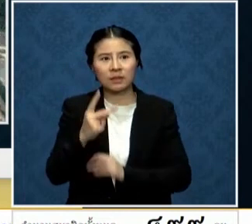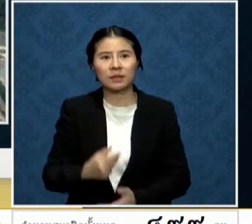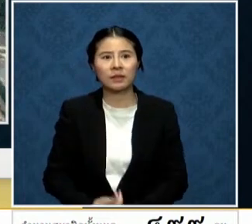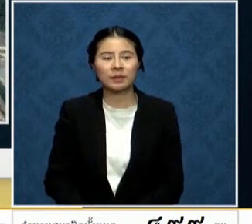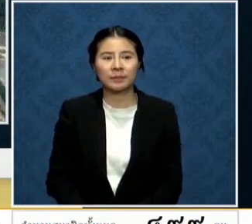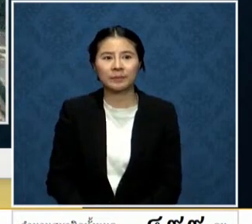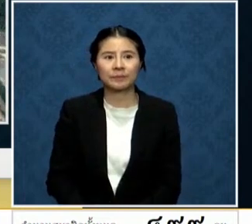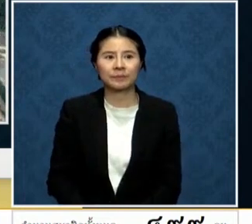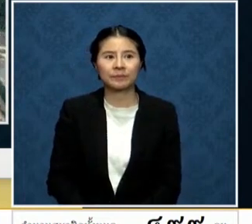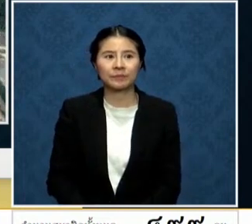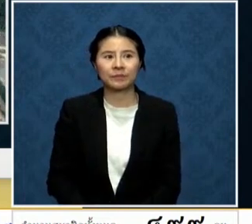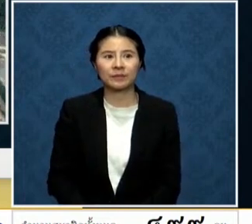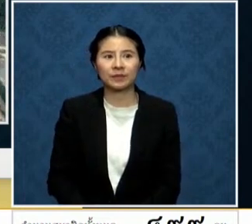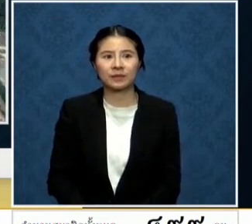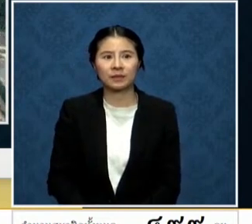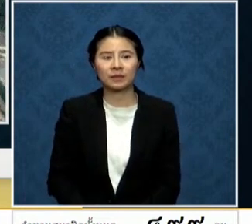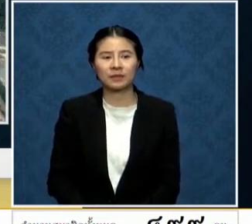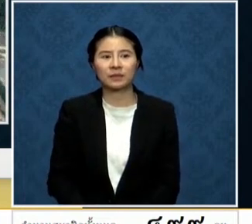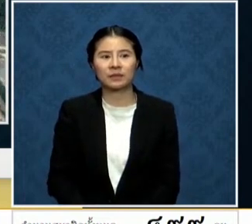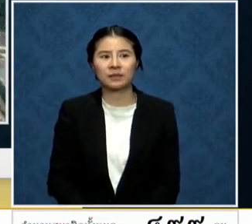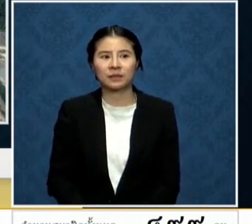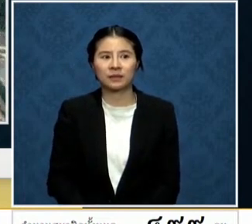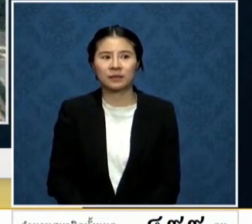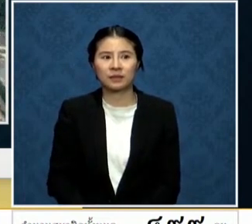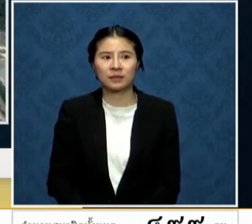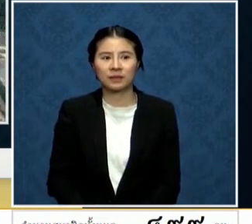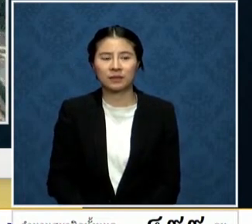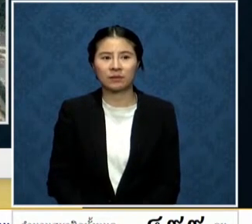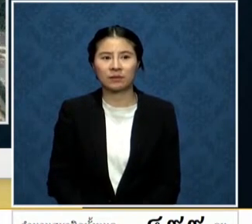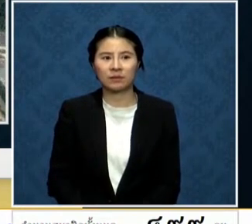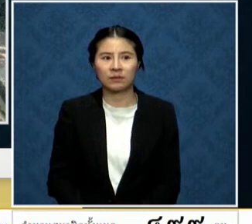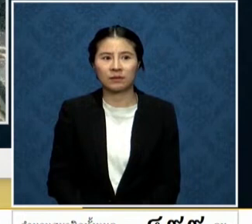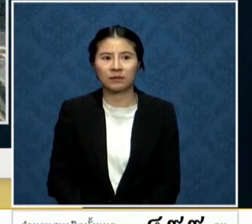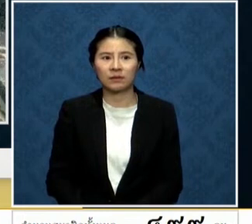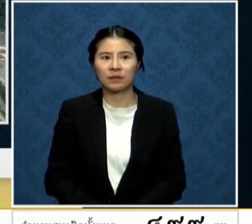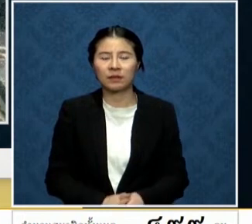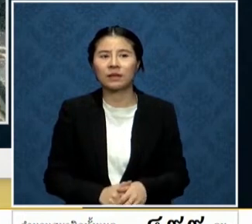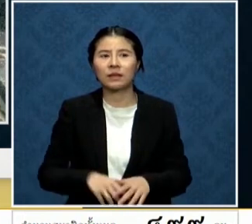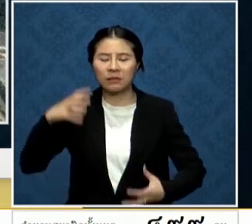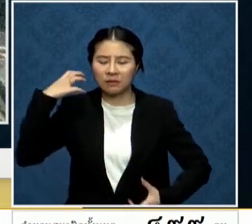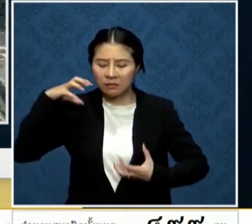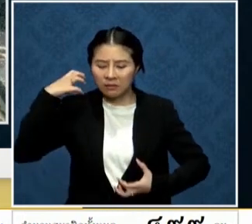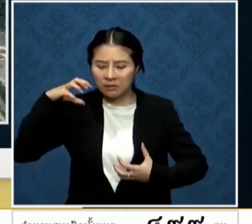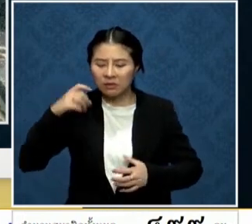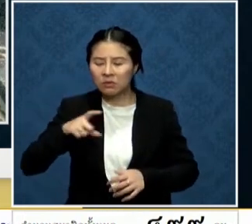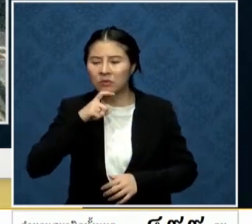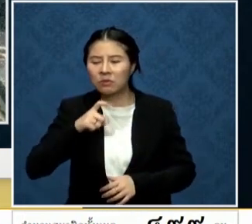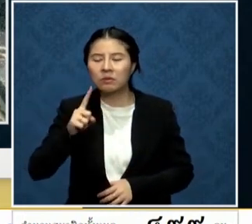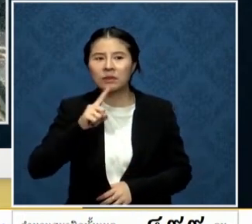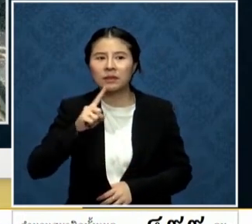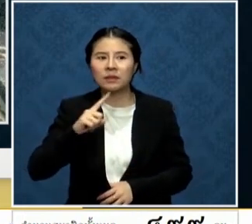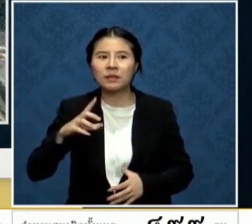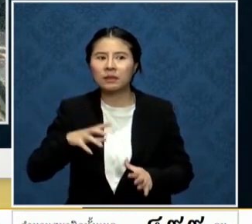ผังเมืองครับเตียนแบบเยครับลิง500ตัวไปอยู่ที่ไหนครับมันจะกินอะไร